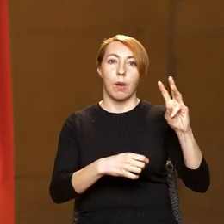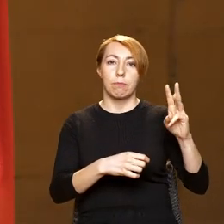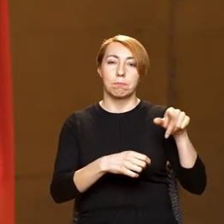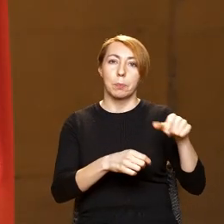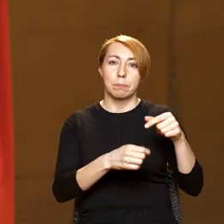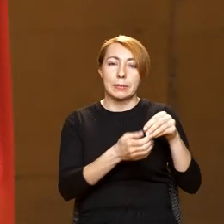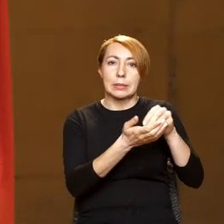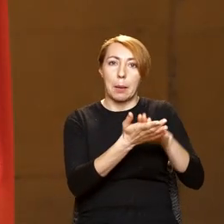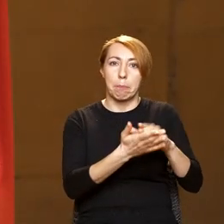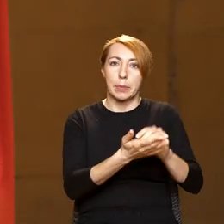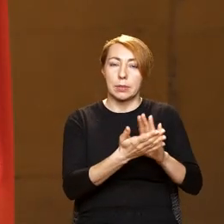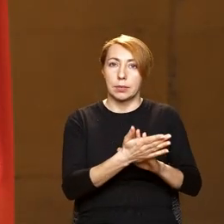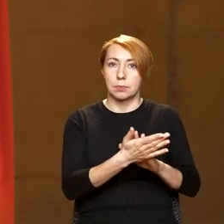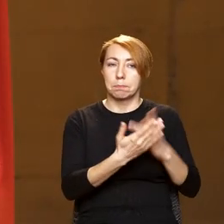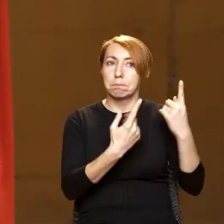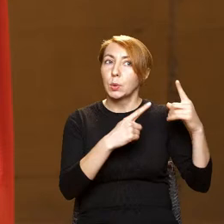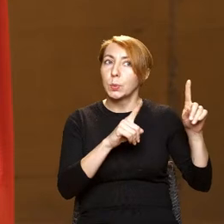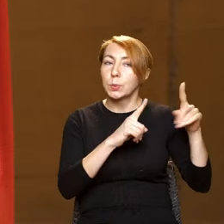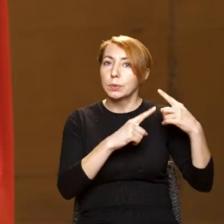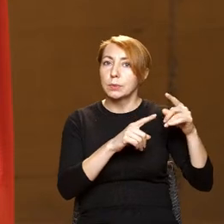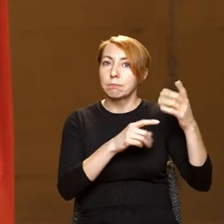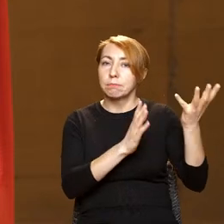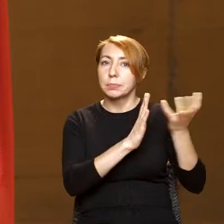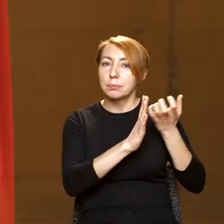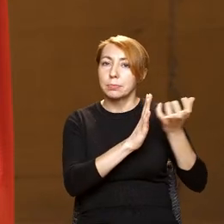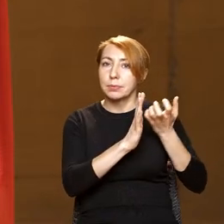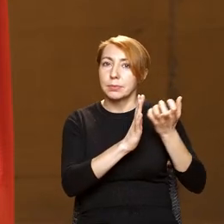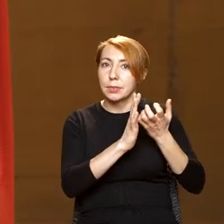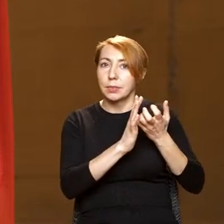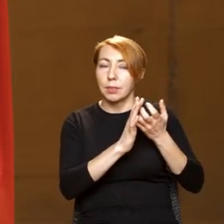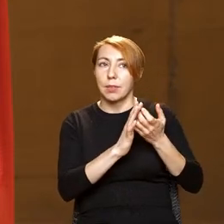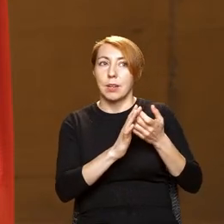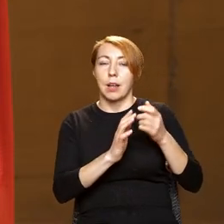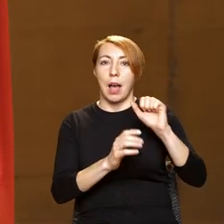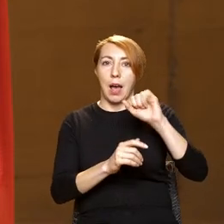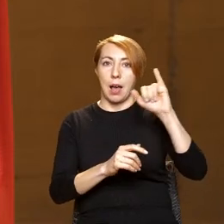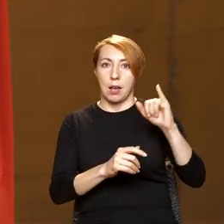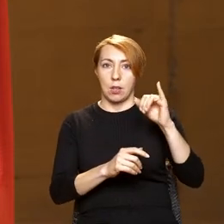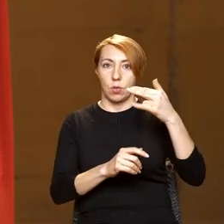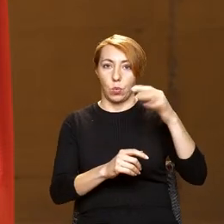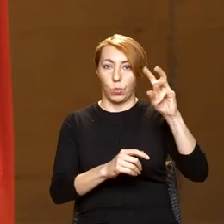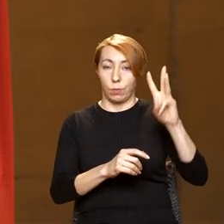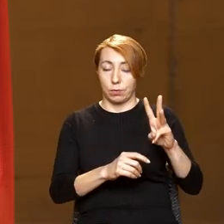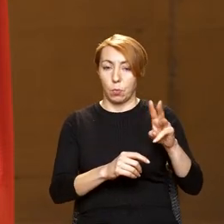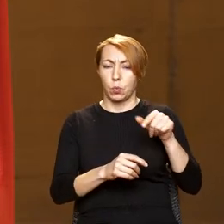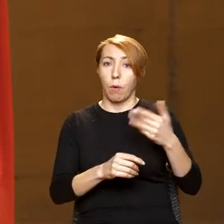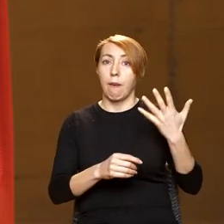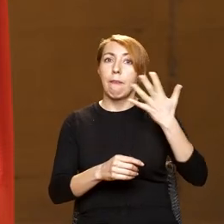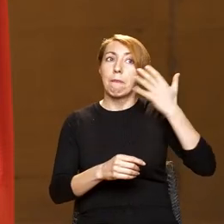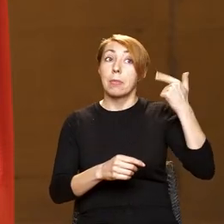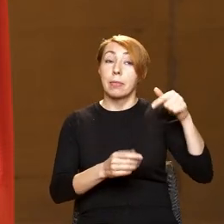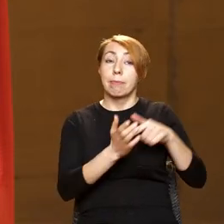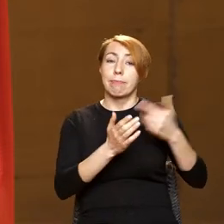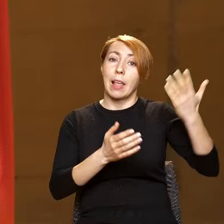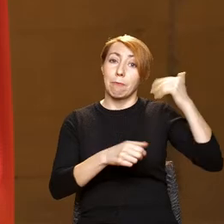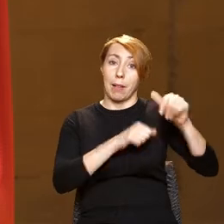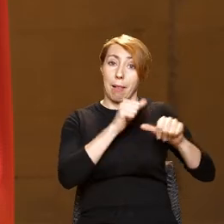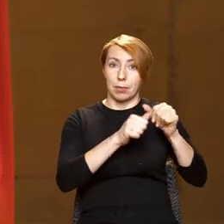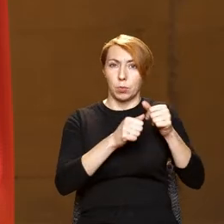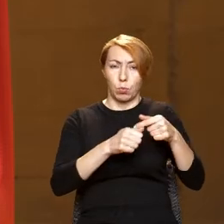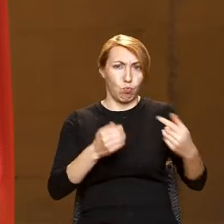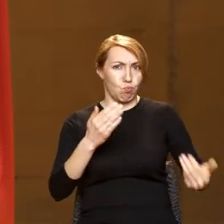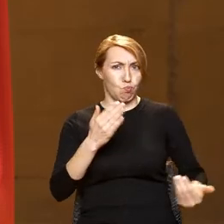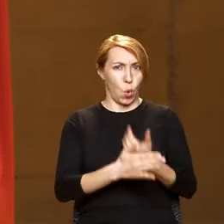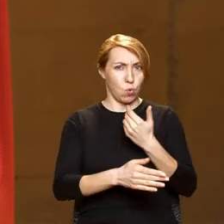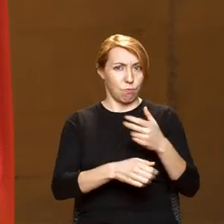zapisywał folklor ainuski. No, wtedy było to urządzenie bardzo nowoczesne.